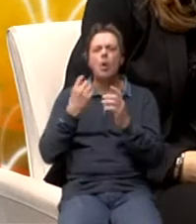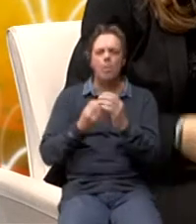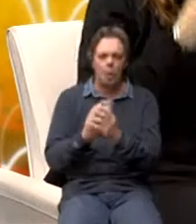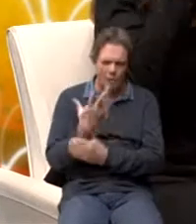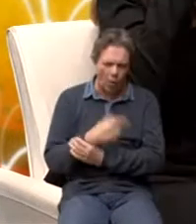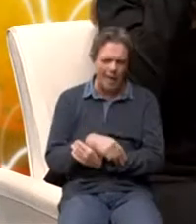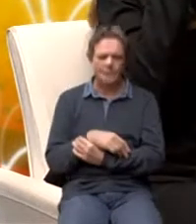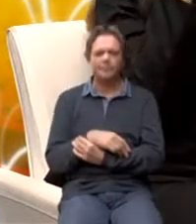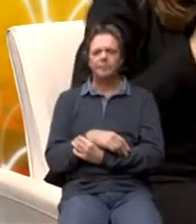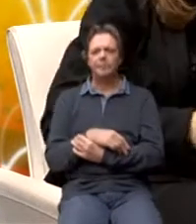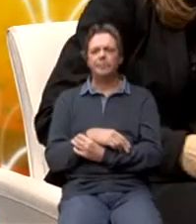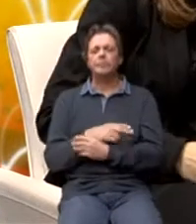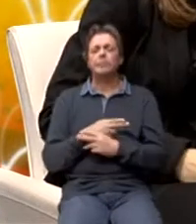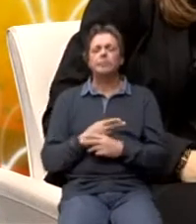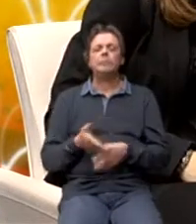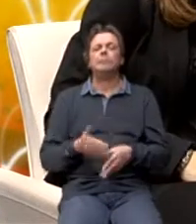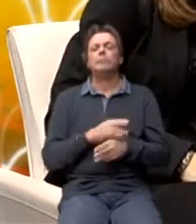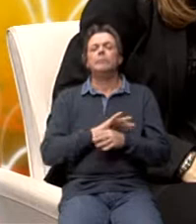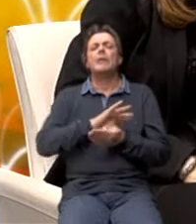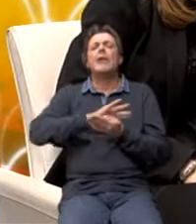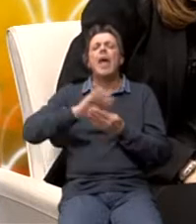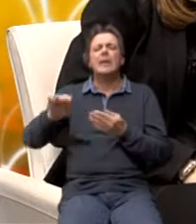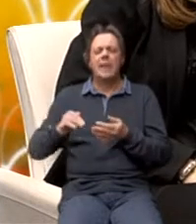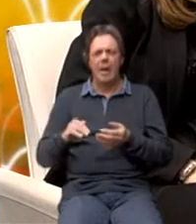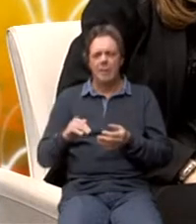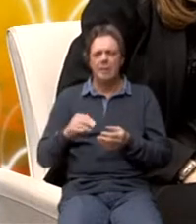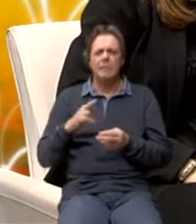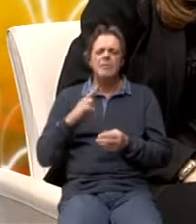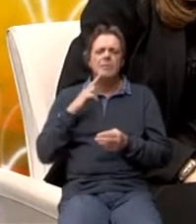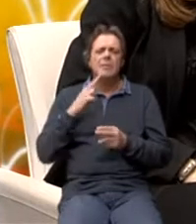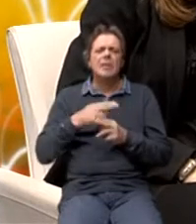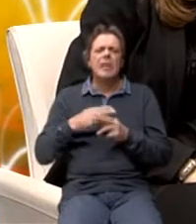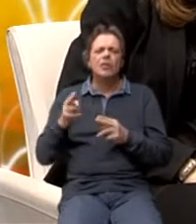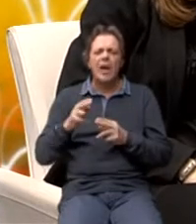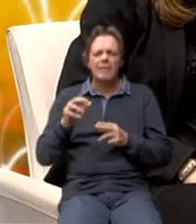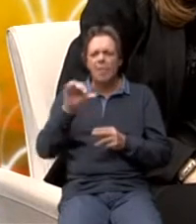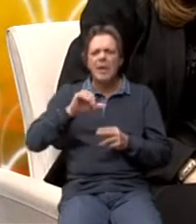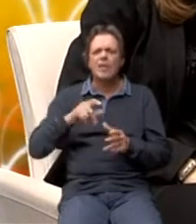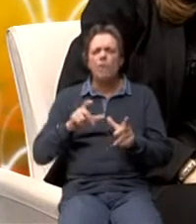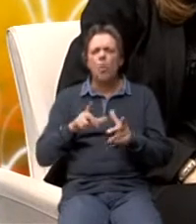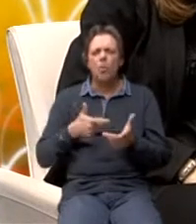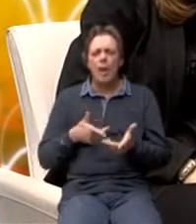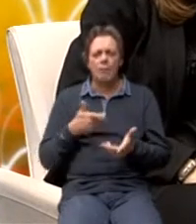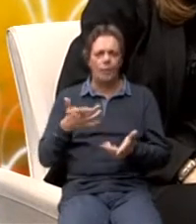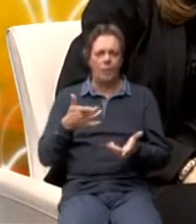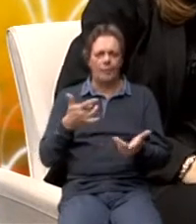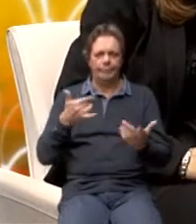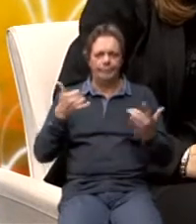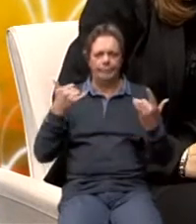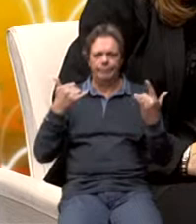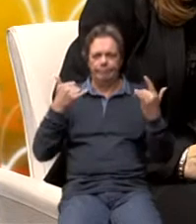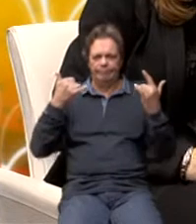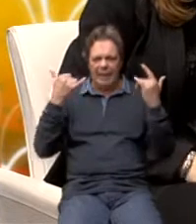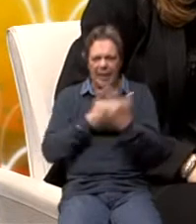i ekstra djevičanstvo maslinovo ulje. Znači, to je krivo. To nam krivotvorine. Ne, to